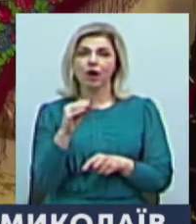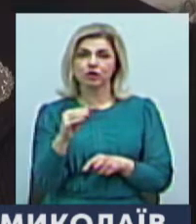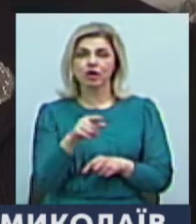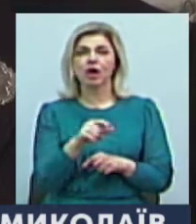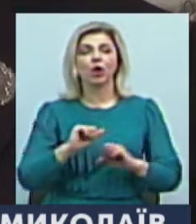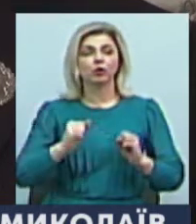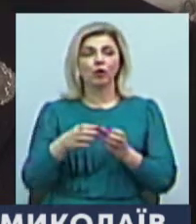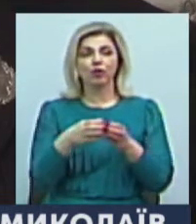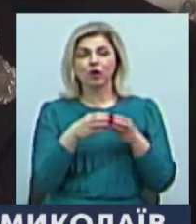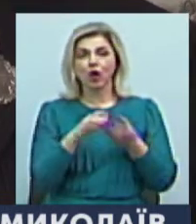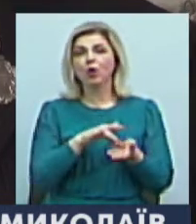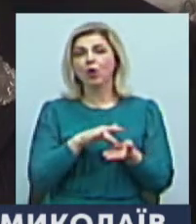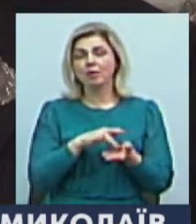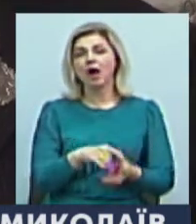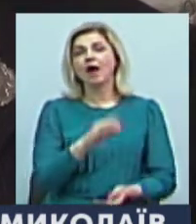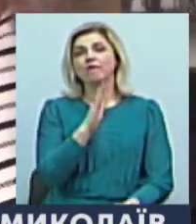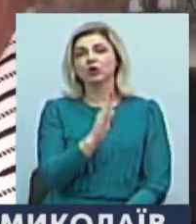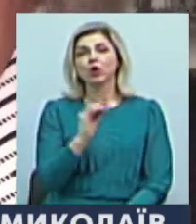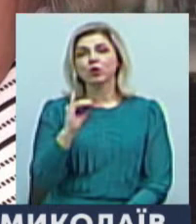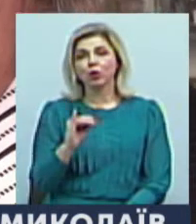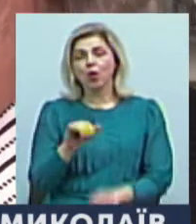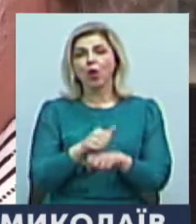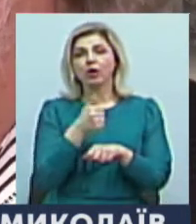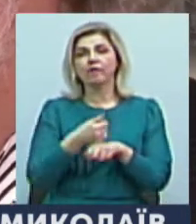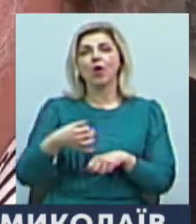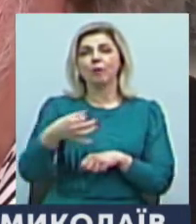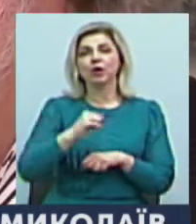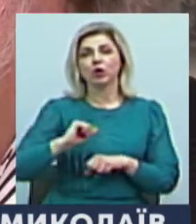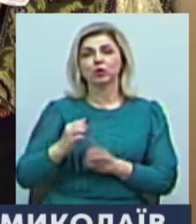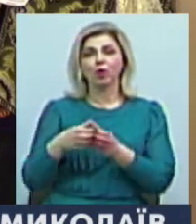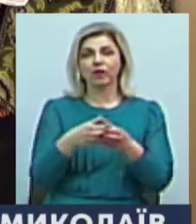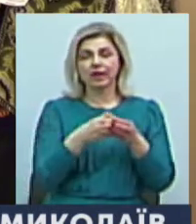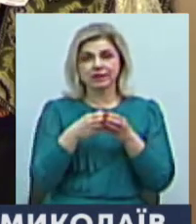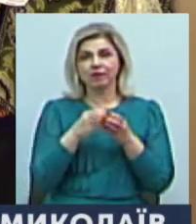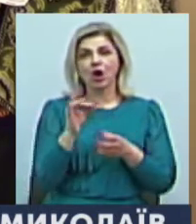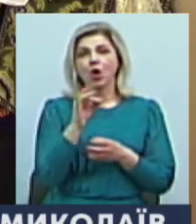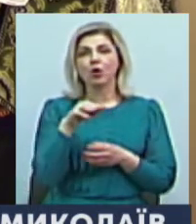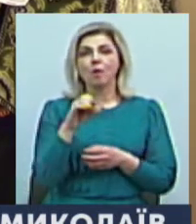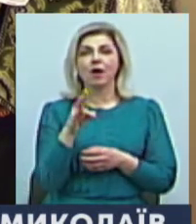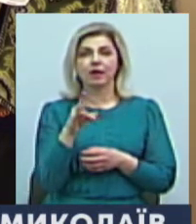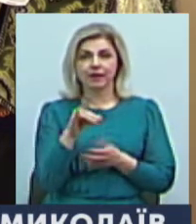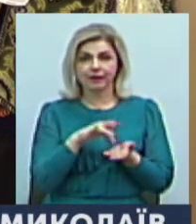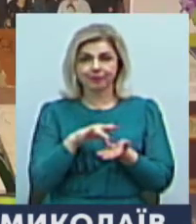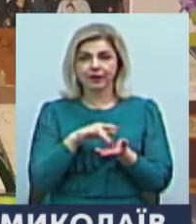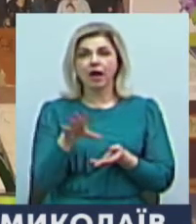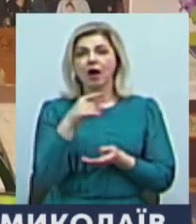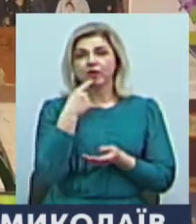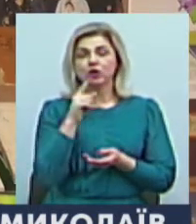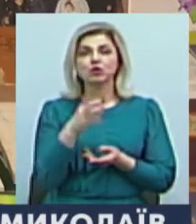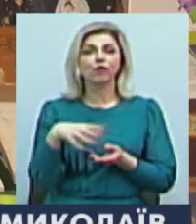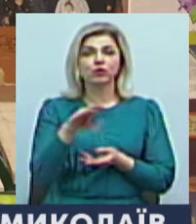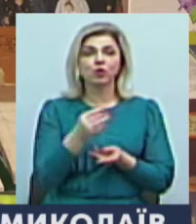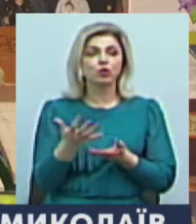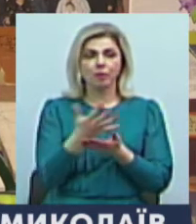товариства ромів. Володимир Юрковський, голова Миколаївського обласного товариства «Романі Бахт», розповів, все, що представлено на виставці, збирали